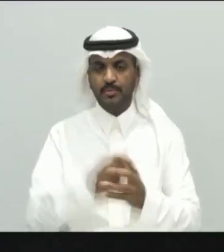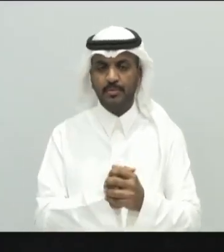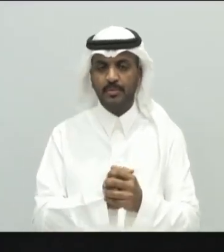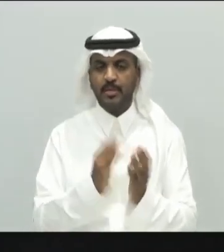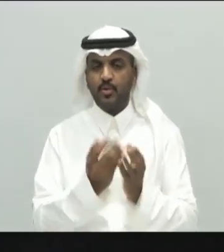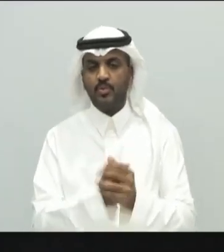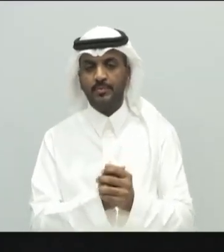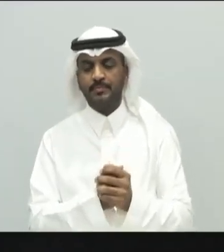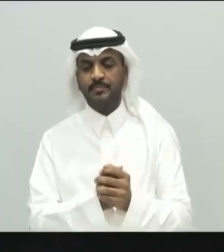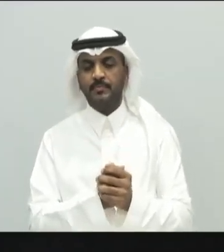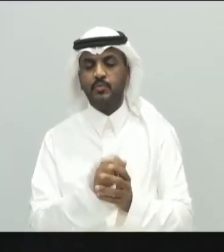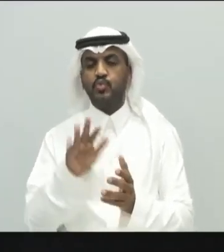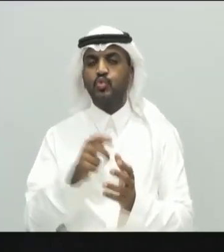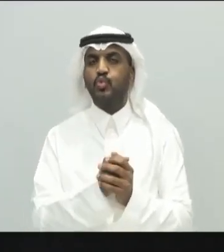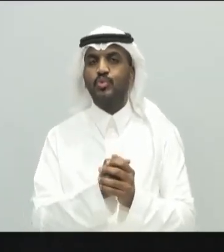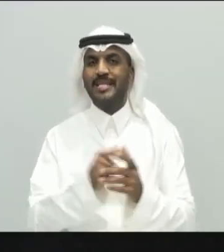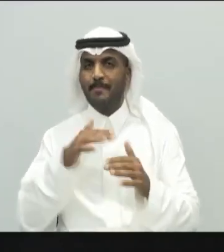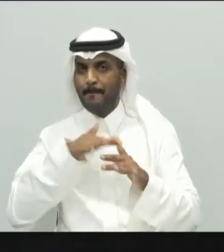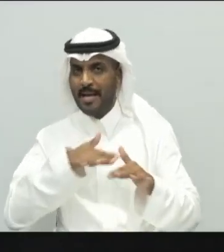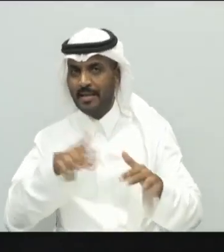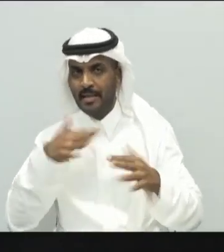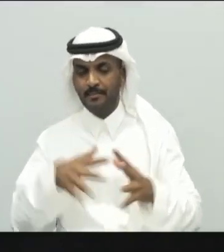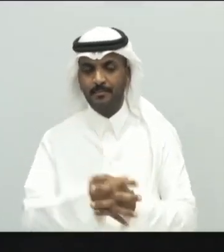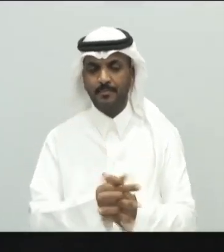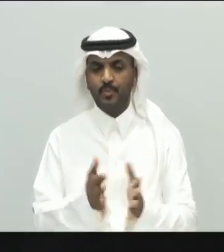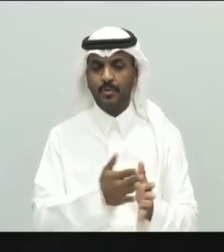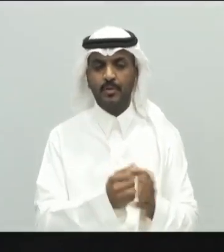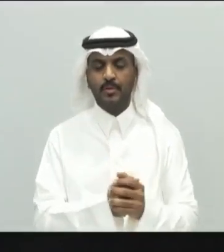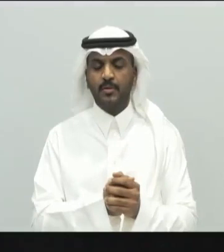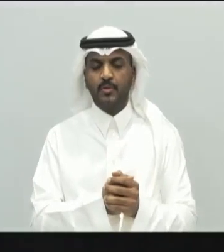تتكون من سهول ساحليه